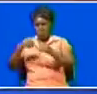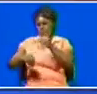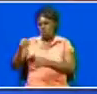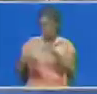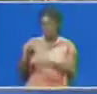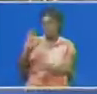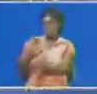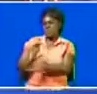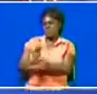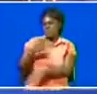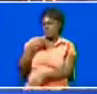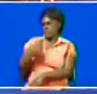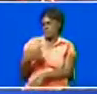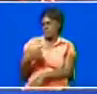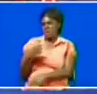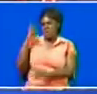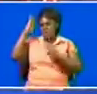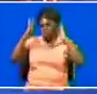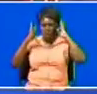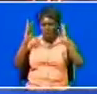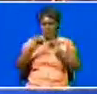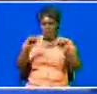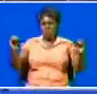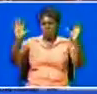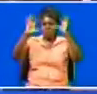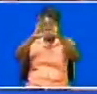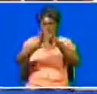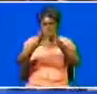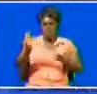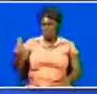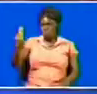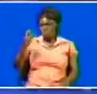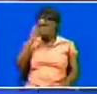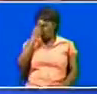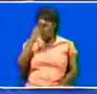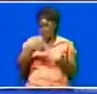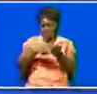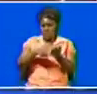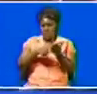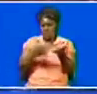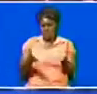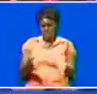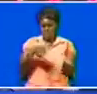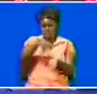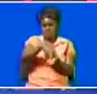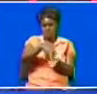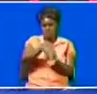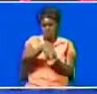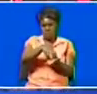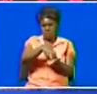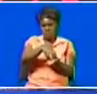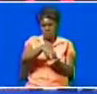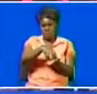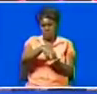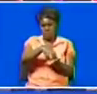kutoa kwa kanisa? They said there's no cause for worry on the unity between Kenyatta and Ruto, insisting that the current situation is a ploy